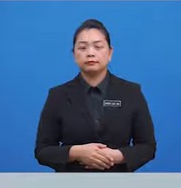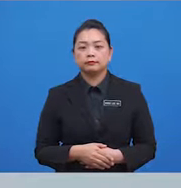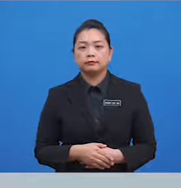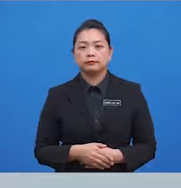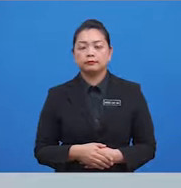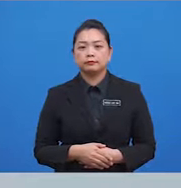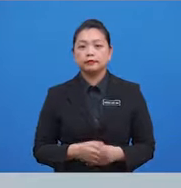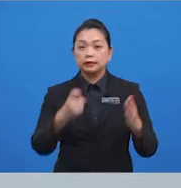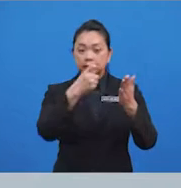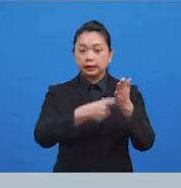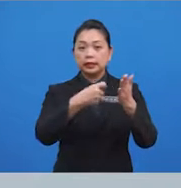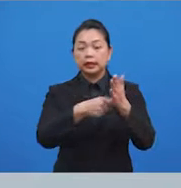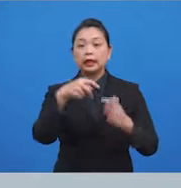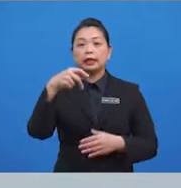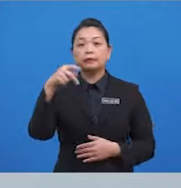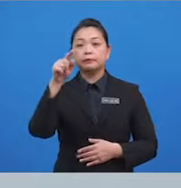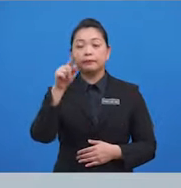22/7 atau